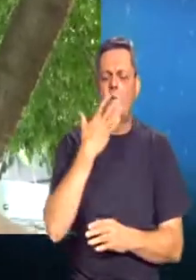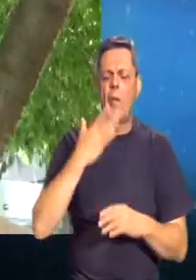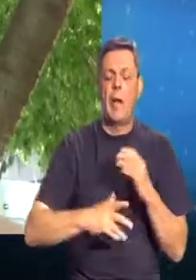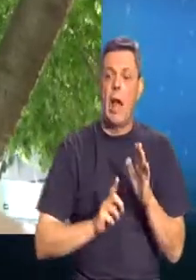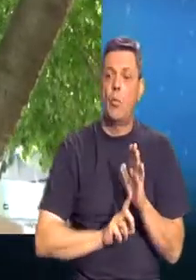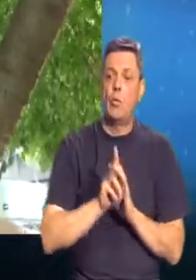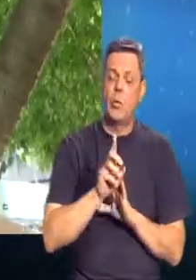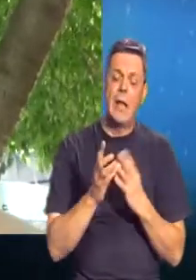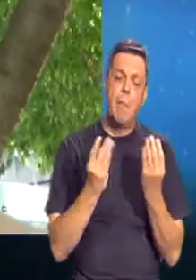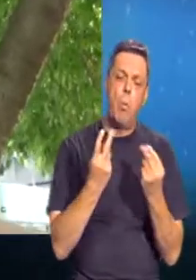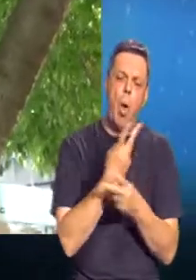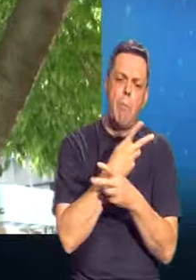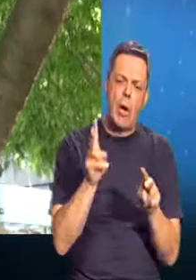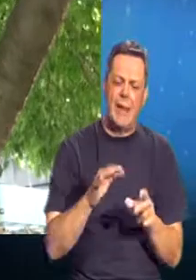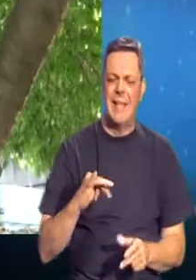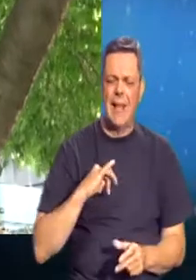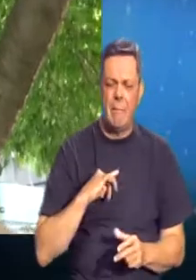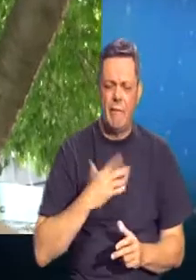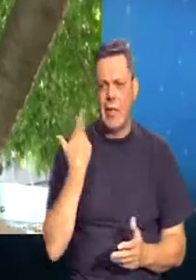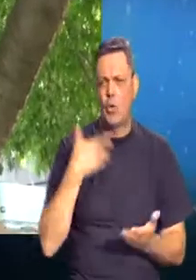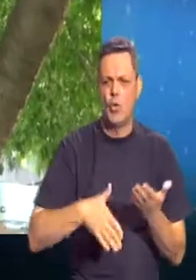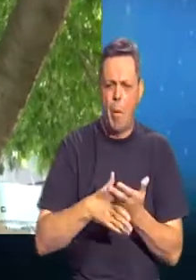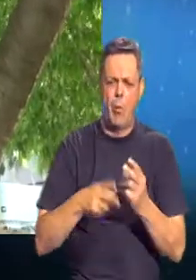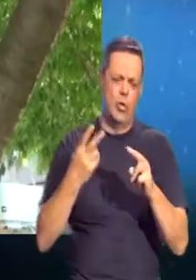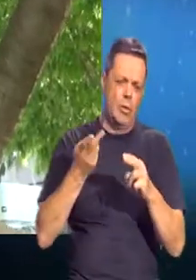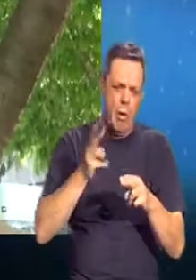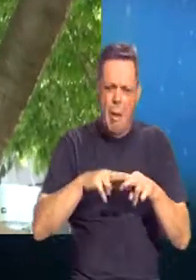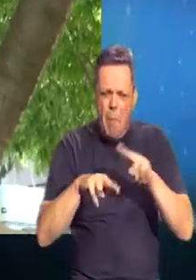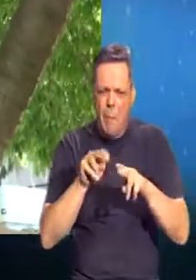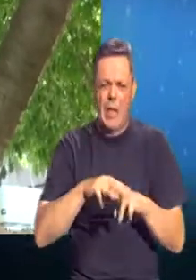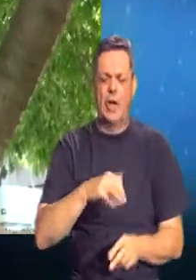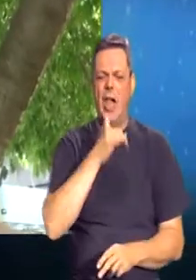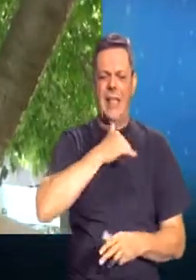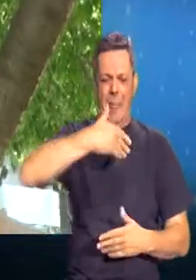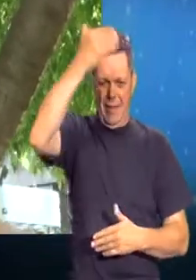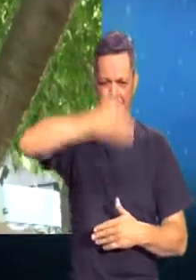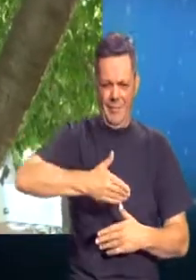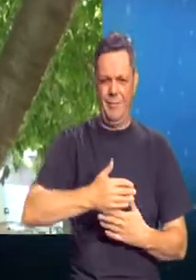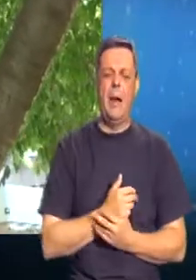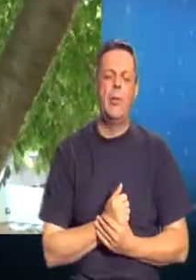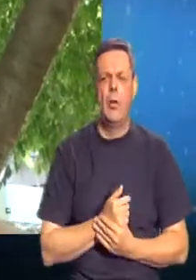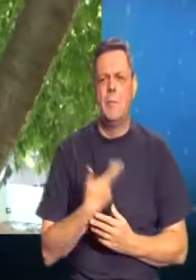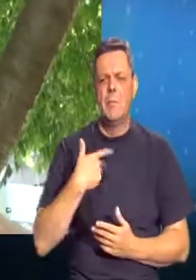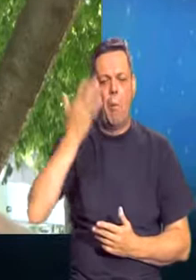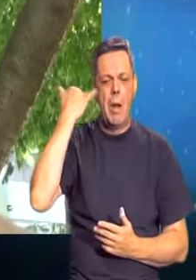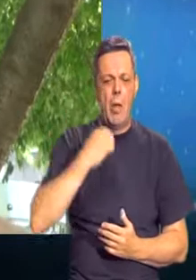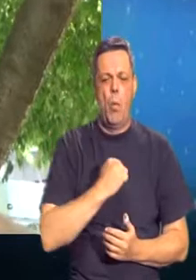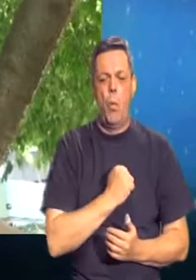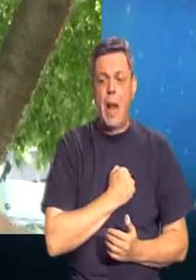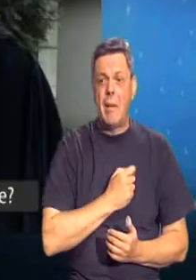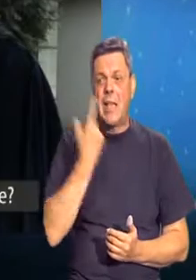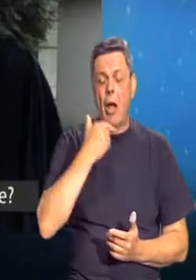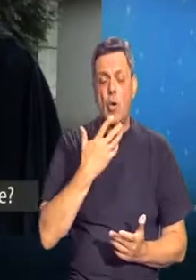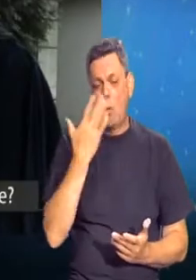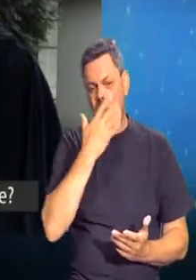kraju, rezultat je puno bogatiji i zanimljiviji jer uz pomoć montaže zelenog platna mi smo bili u Dalmaciji iako smo snimali